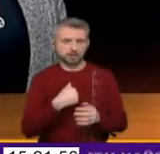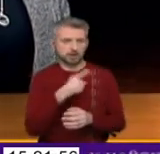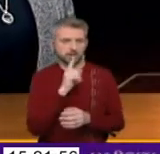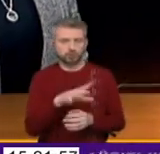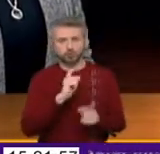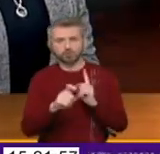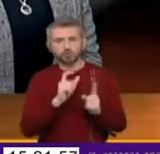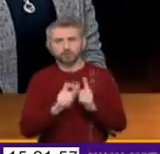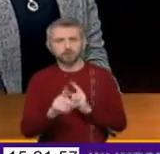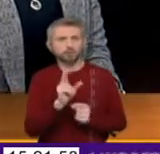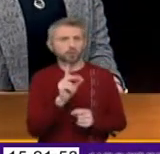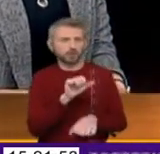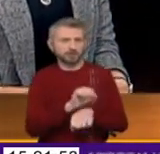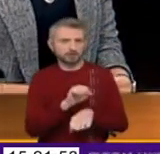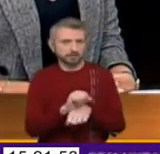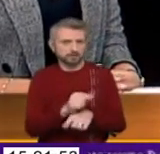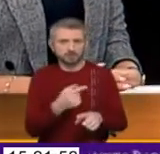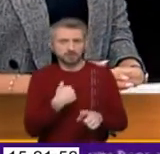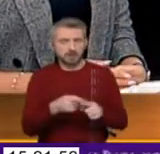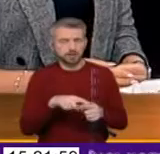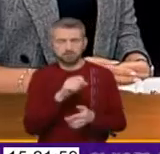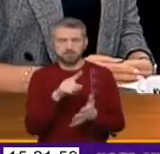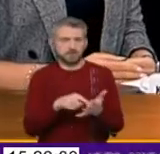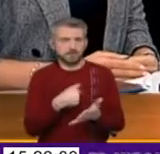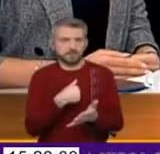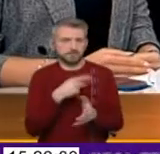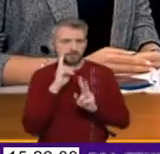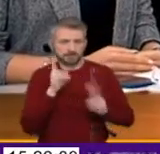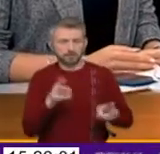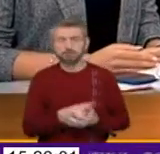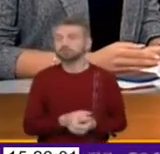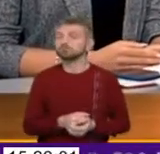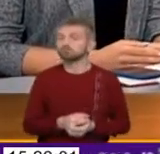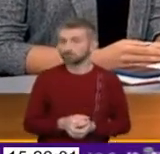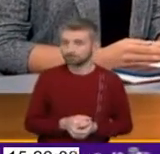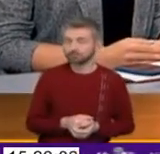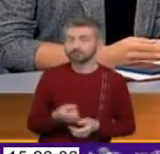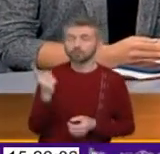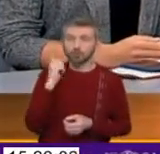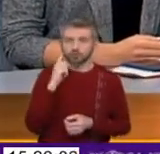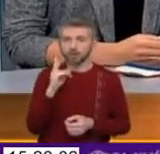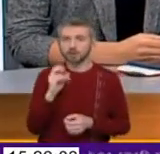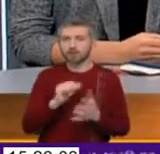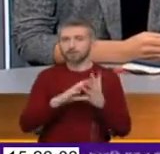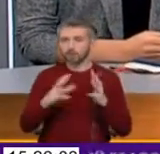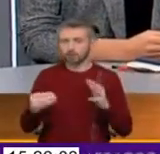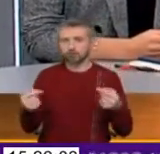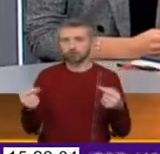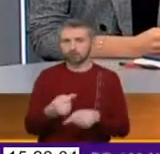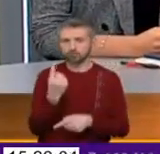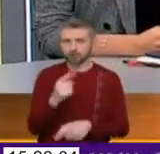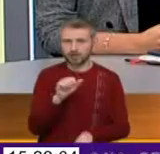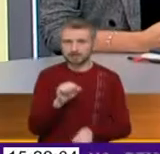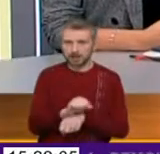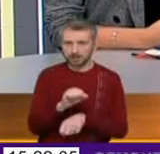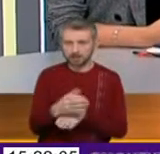буду коментувати по другій станції, тому що я це питання, в мене воно не на контролі зараз. Угу. Так, почули. Тобто на Виноградарі точно одна